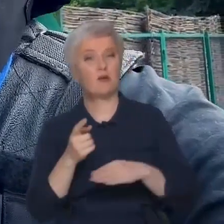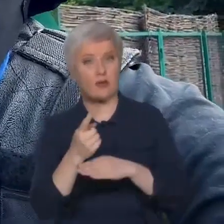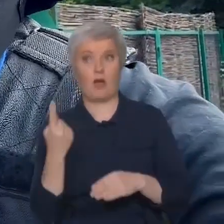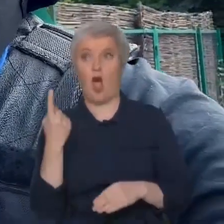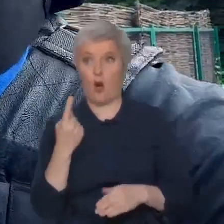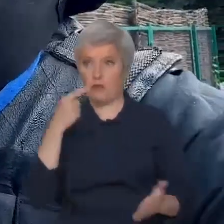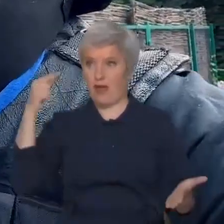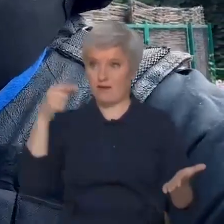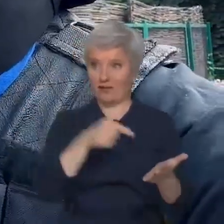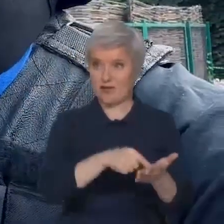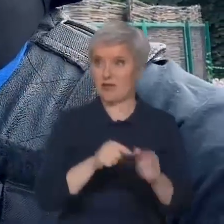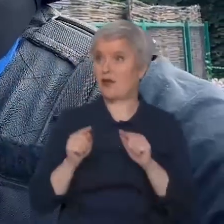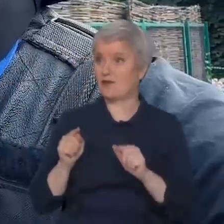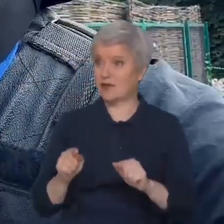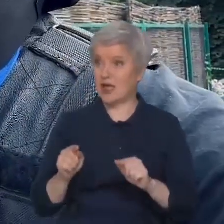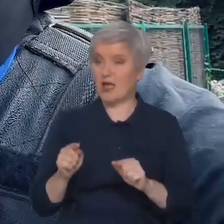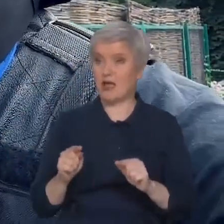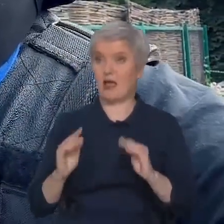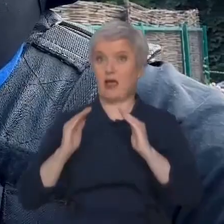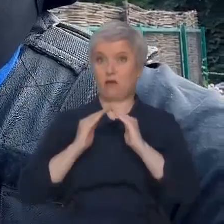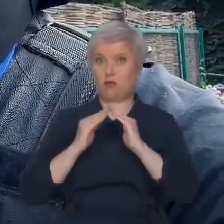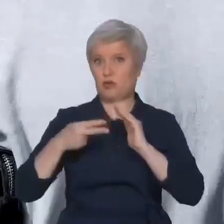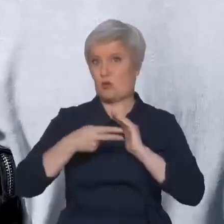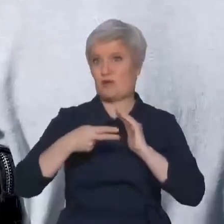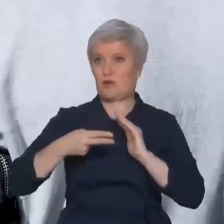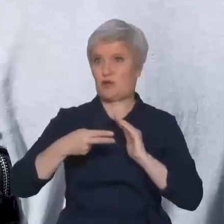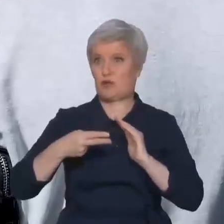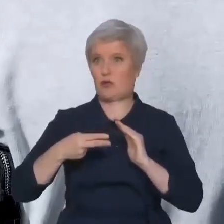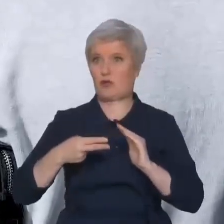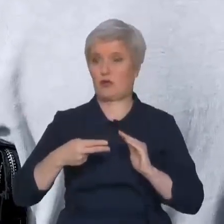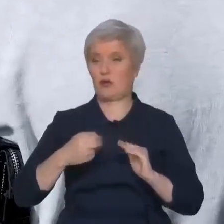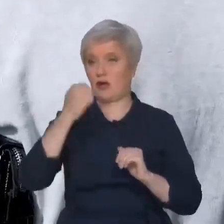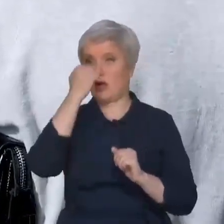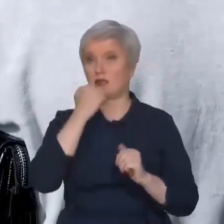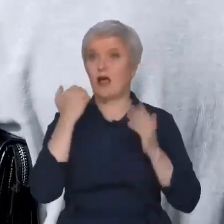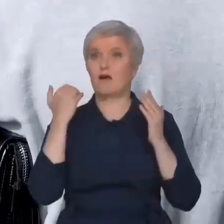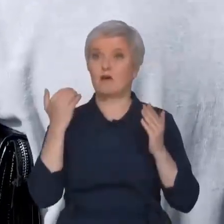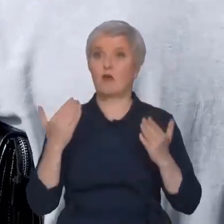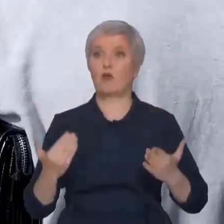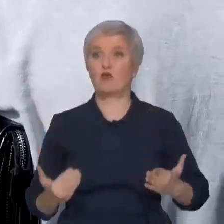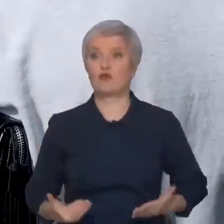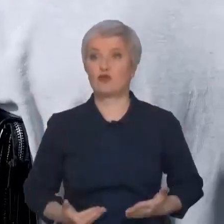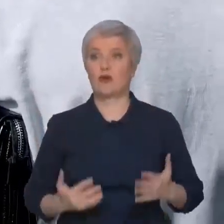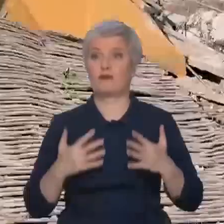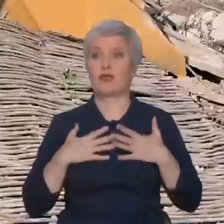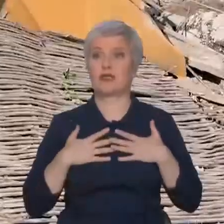вечора влучила ось у цей приватний двоповерховий будинок. Слава Богу, жив, здорово.